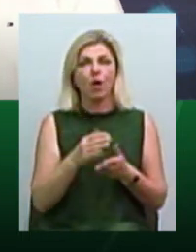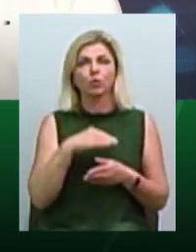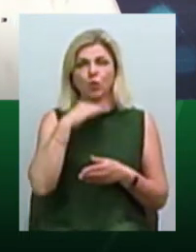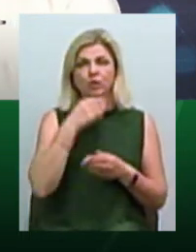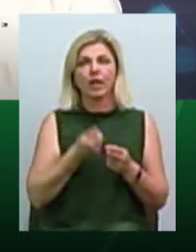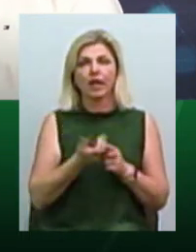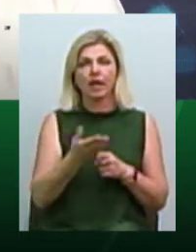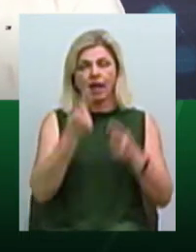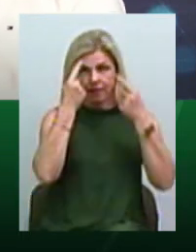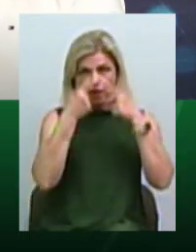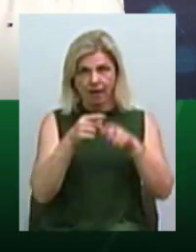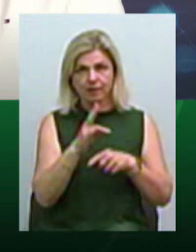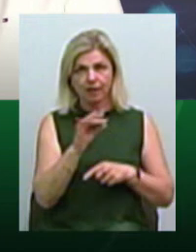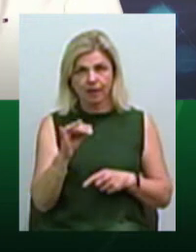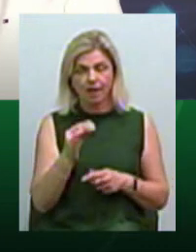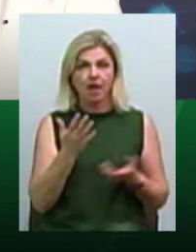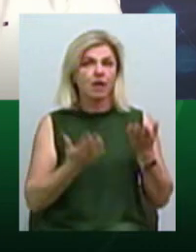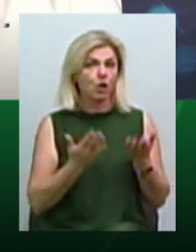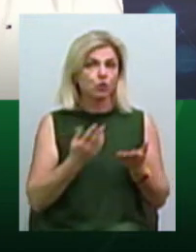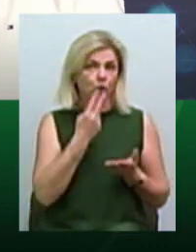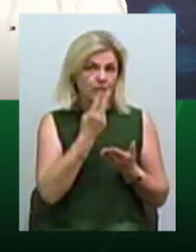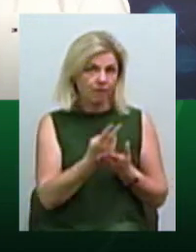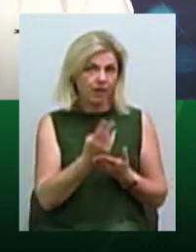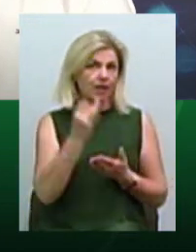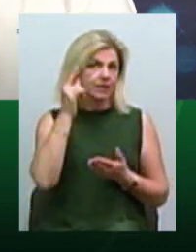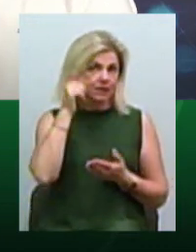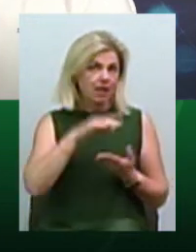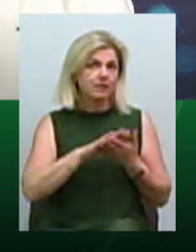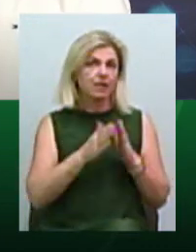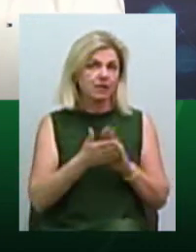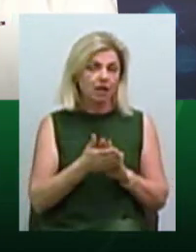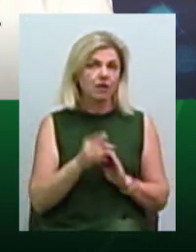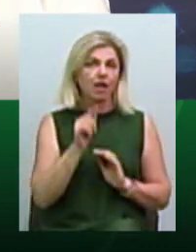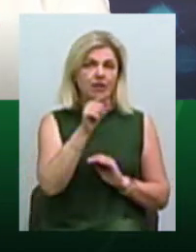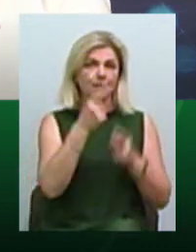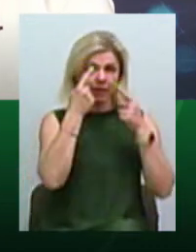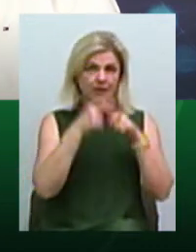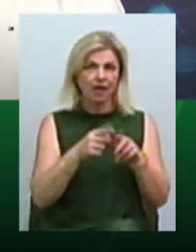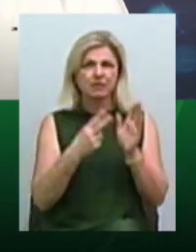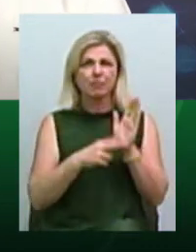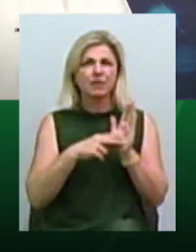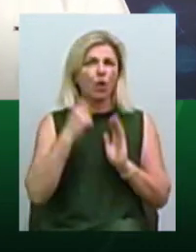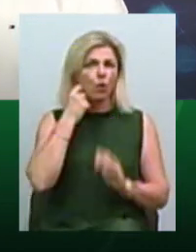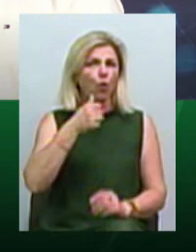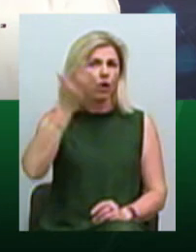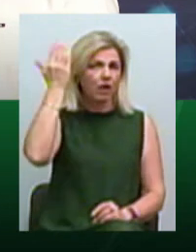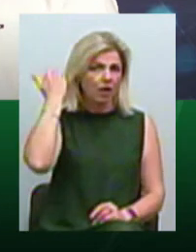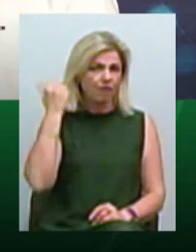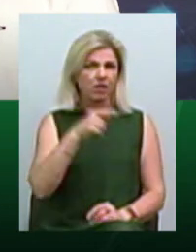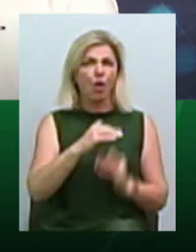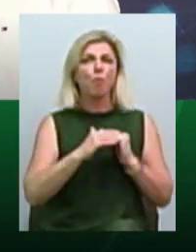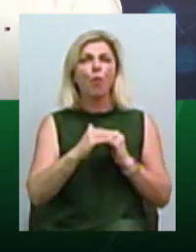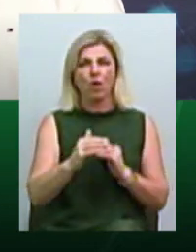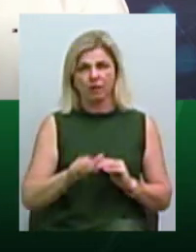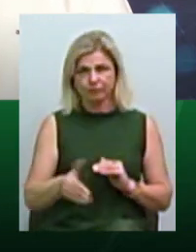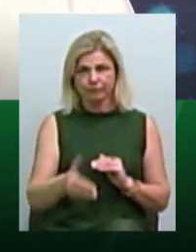чергу, техніки. Бо якщо дивитися і знають ситуацію в облавтодорі, техніка там 70-х років, якою можна поле спахувати, а